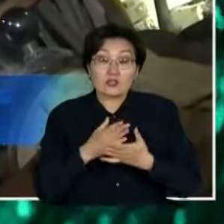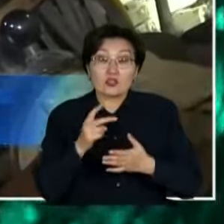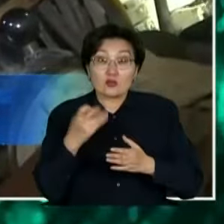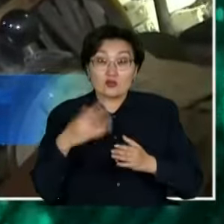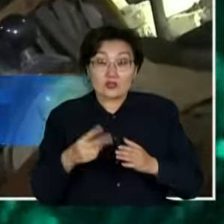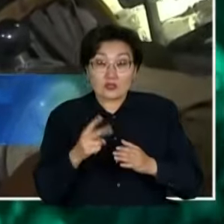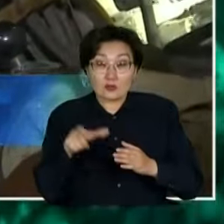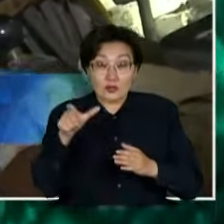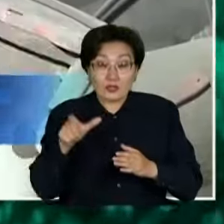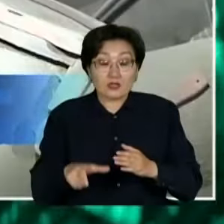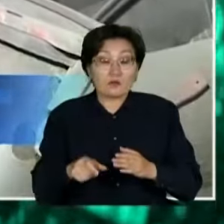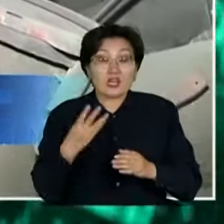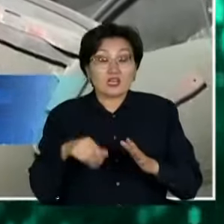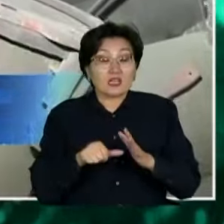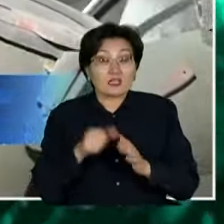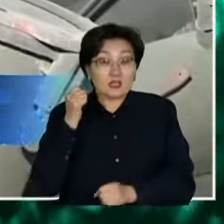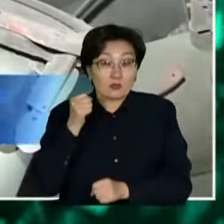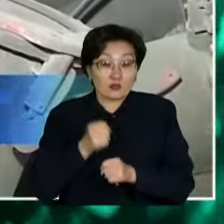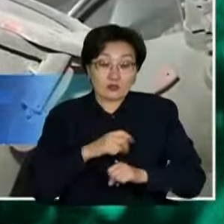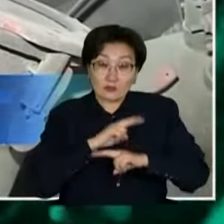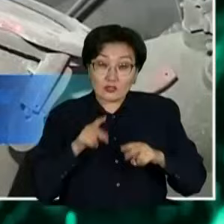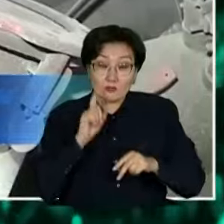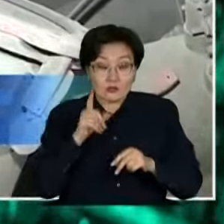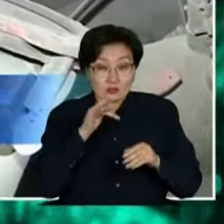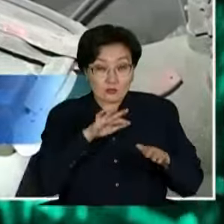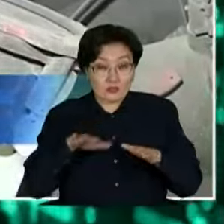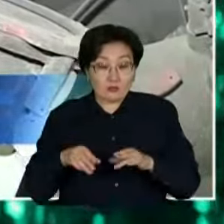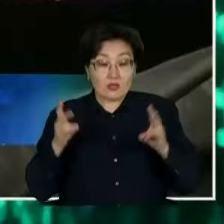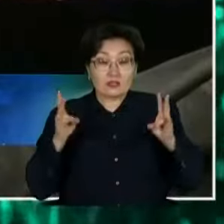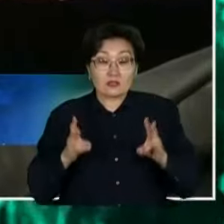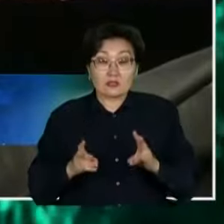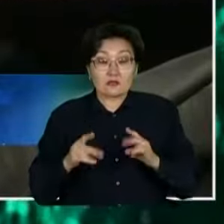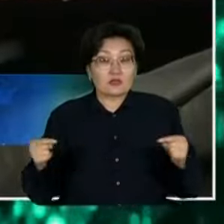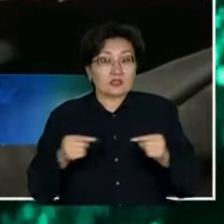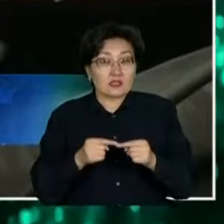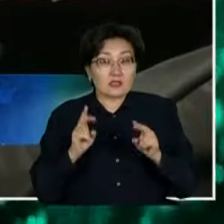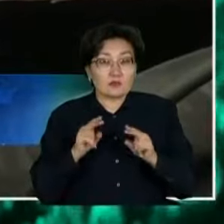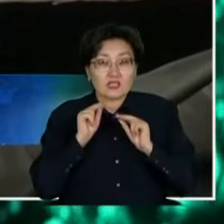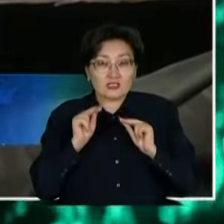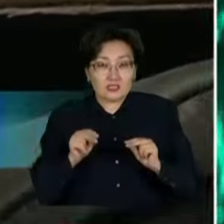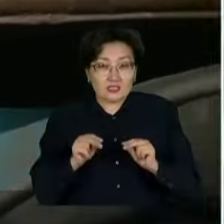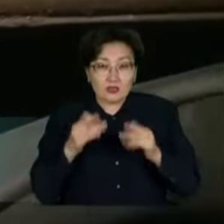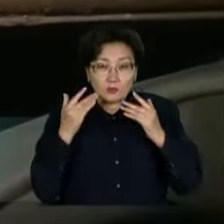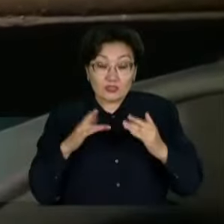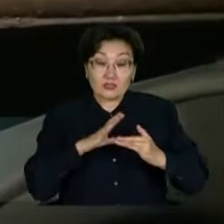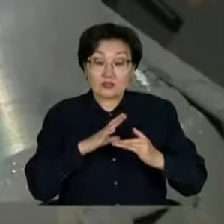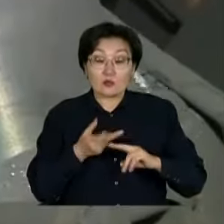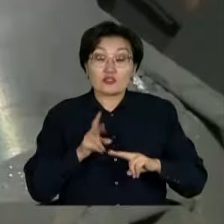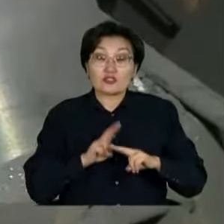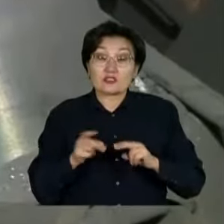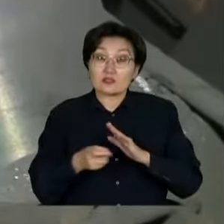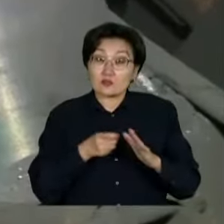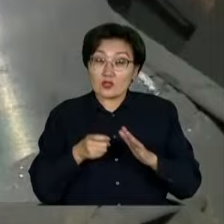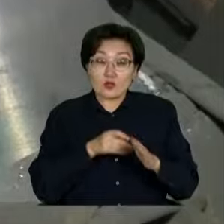кеншінің 46-сы көз жұмды. Одан бері бір жыл өтсе де алапат апатқан нақты кімдердің кінәлі екені белгісіз, өйткені